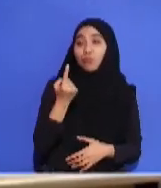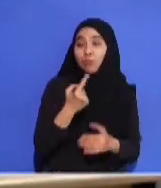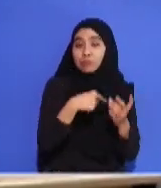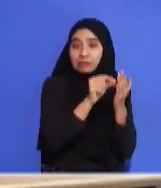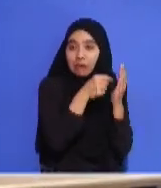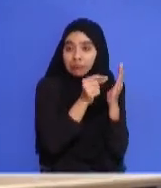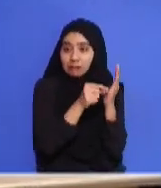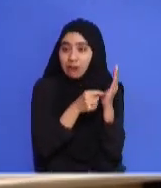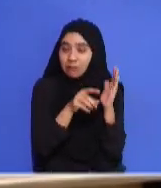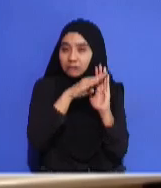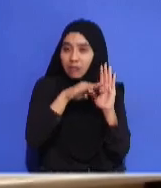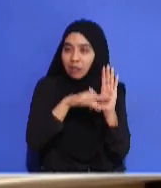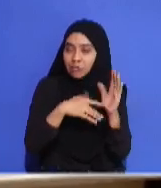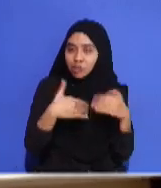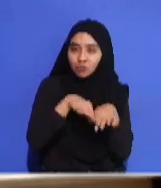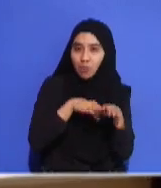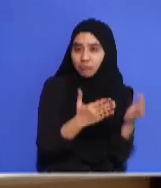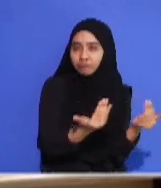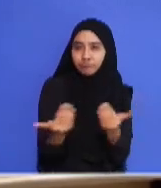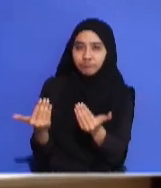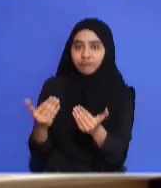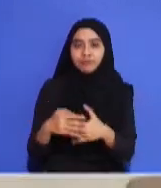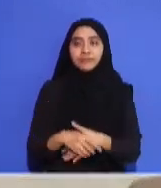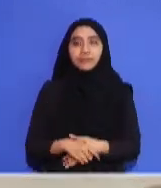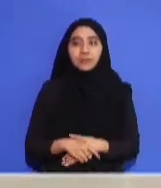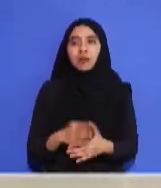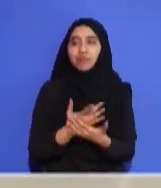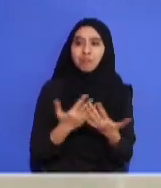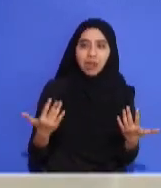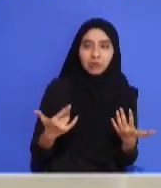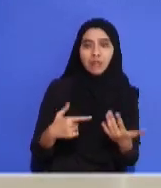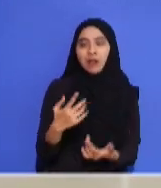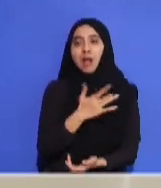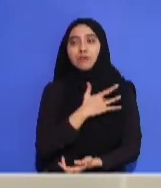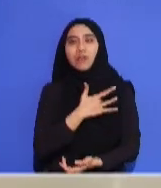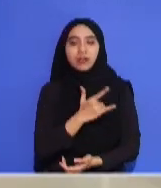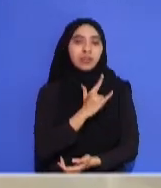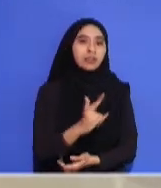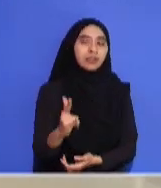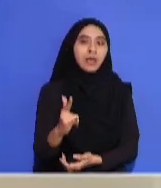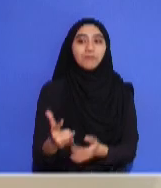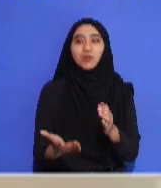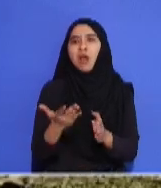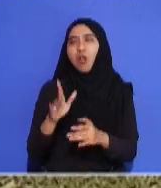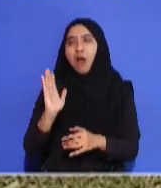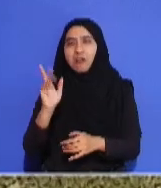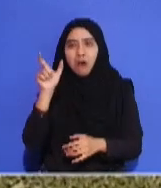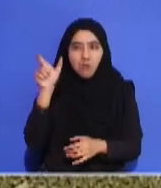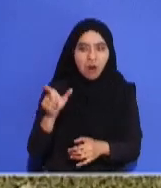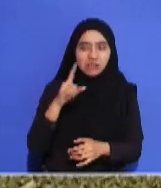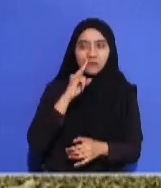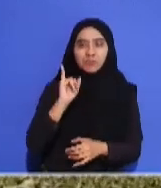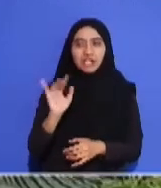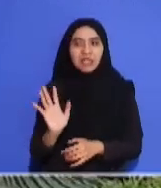dipersilakan mengikutinya namun masyarakat dihimbau untuk berhati-hati terhadap oknum yang tidak bertanggung jawab dengan dalih